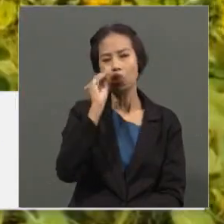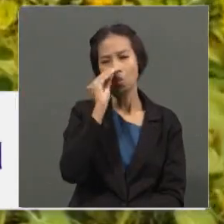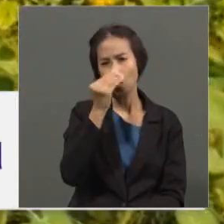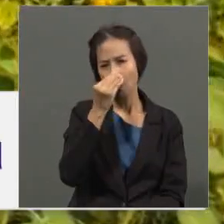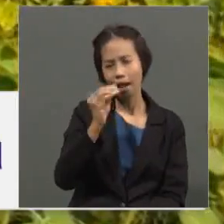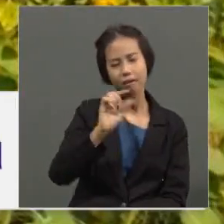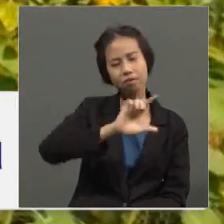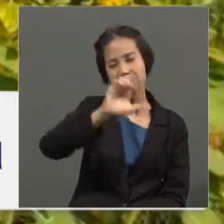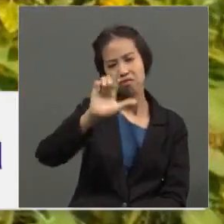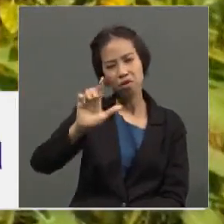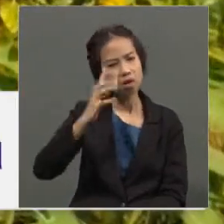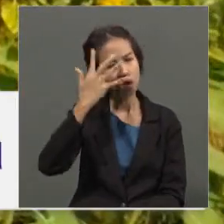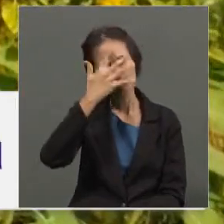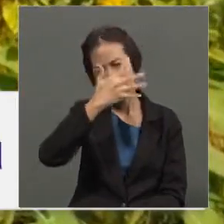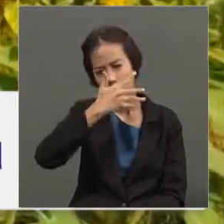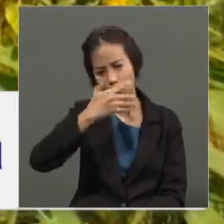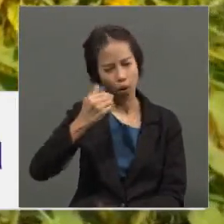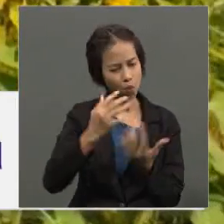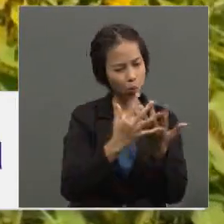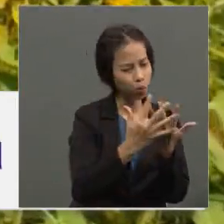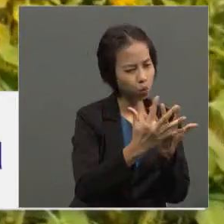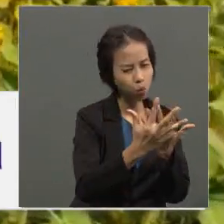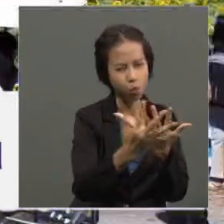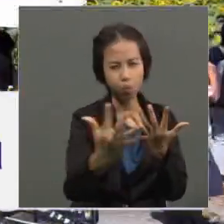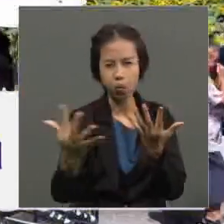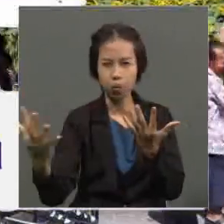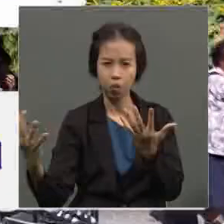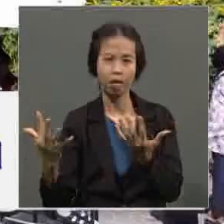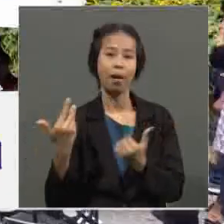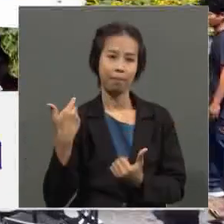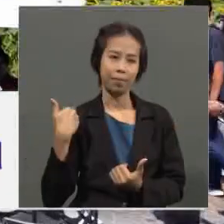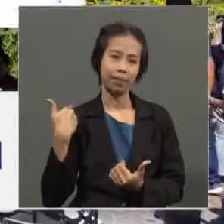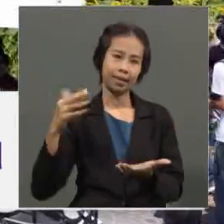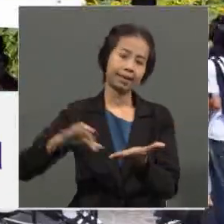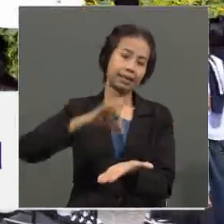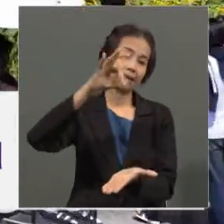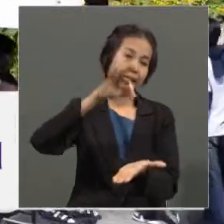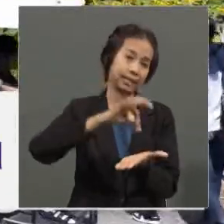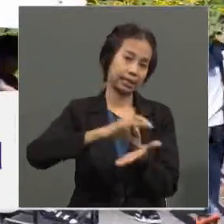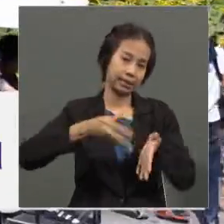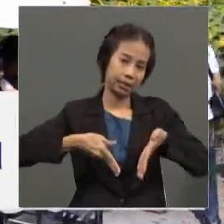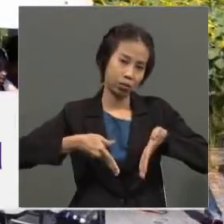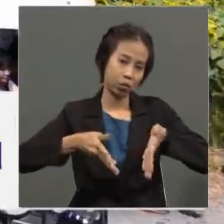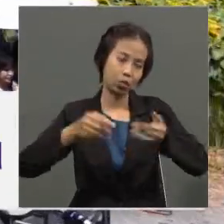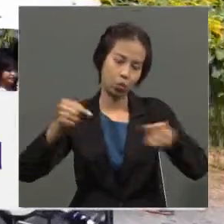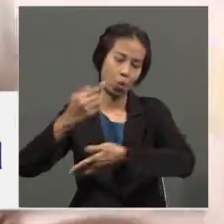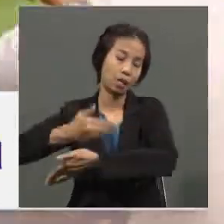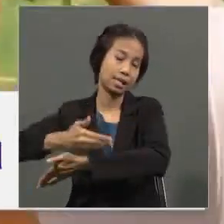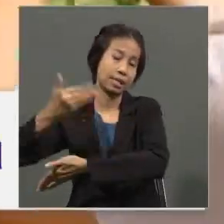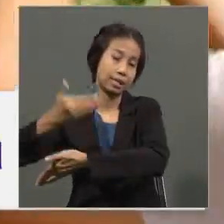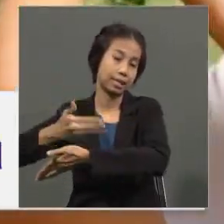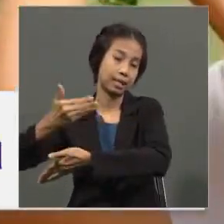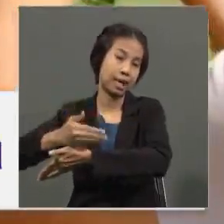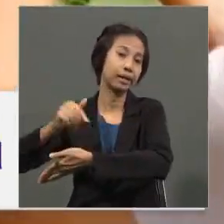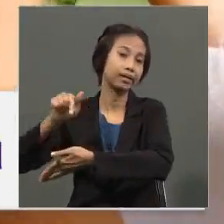เลือารามสวยงามเต็มท้องทุ่งมีพิกัดอยู่ที่จุดเช็คอินแห่งใหม่ระหว่างเส้นทางไปเขื่อนป่าสักชลสิทธิ์อำเภอ